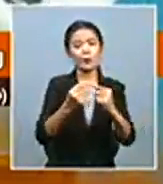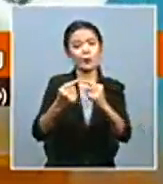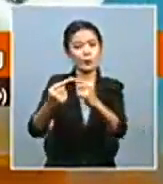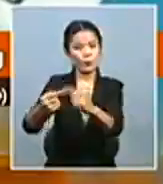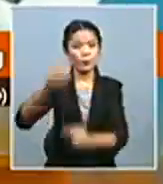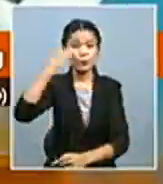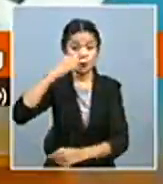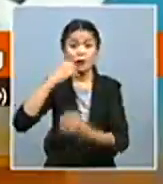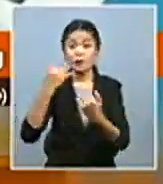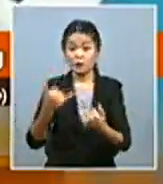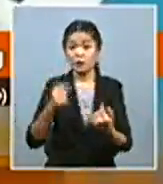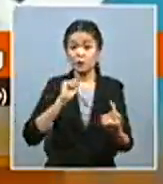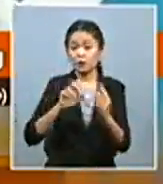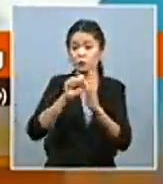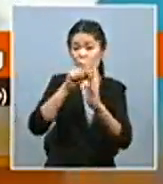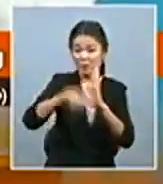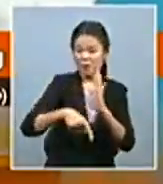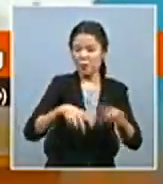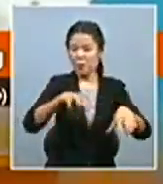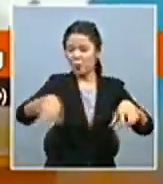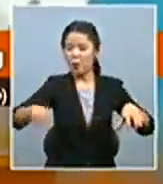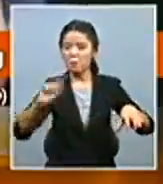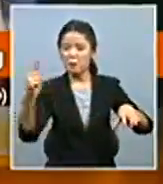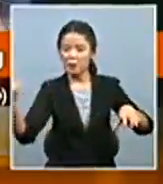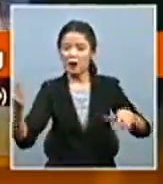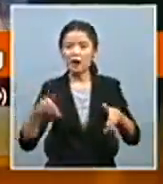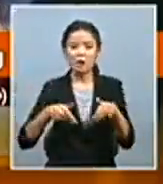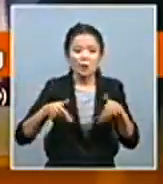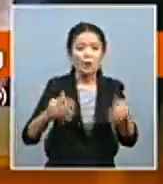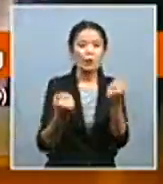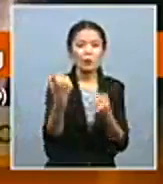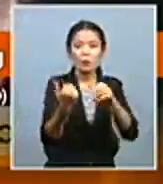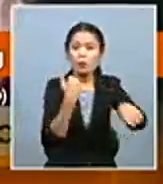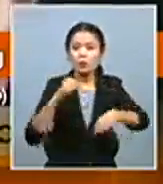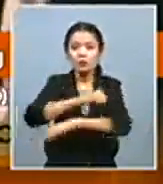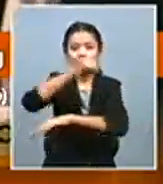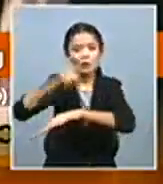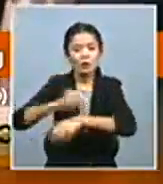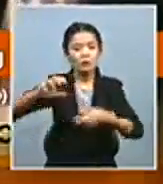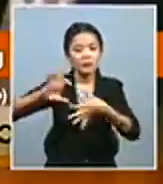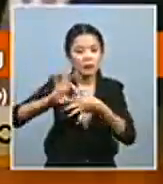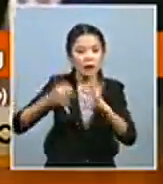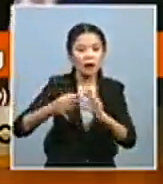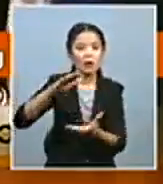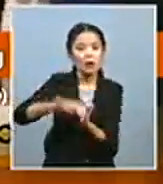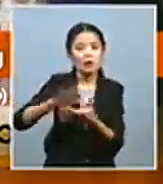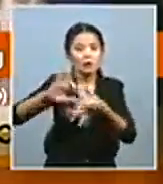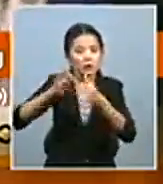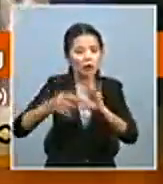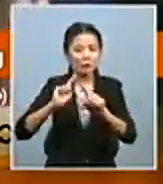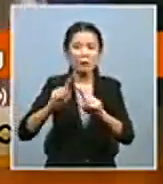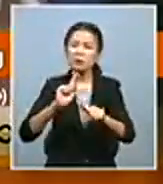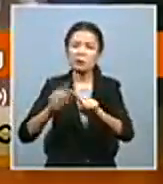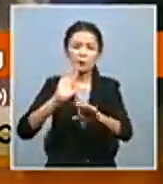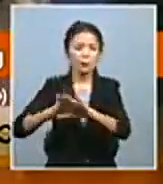ายเป็นจังหวัดที่มีความทันสมัยมีถนนระบบไฟฟ้าสนามกีฬาโรงเรียนกีฬามีศักยภาพในแทบจะทุกด้